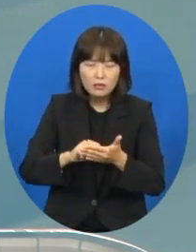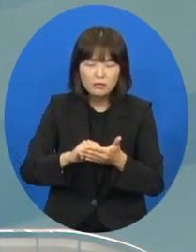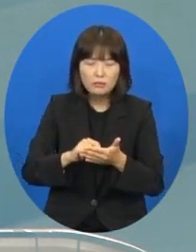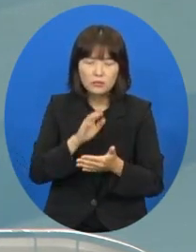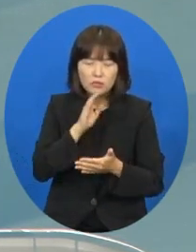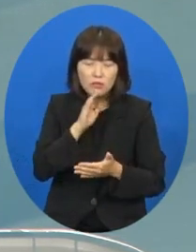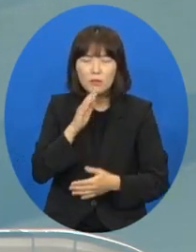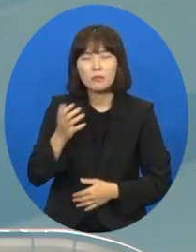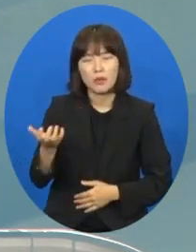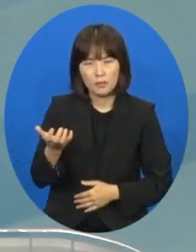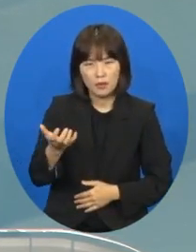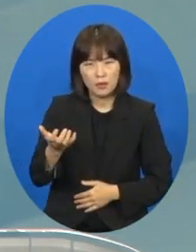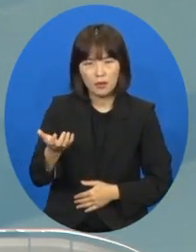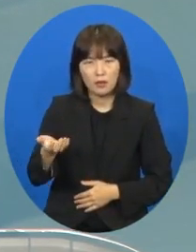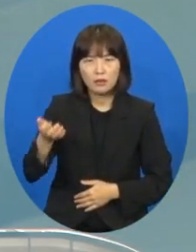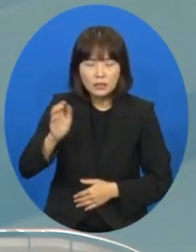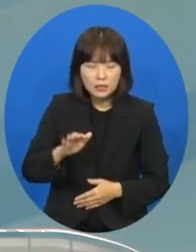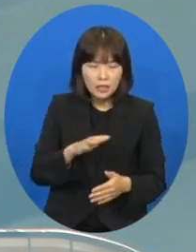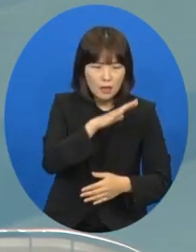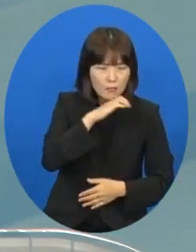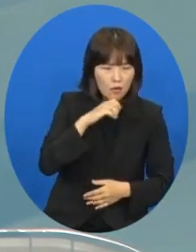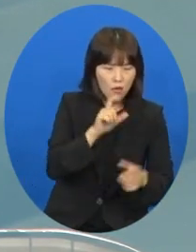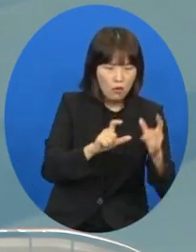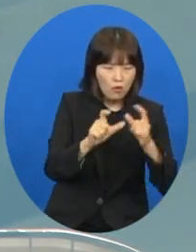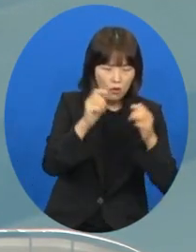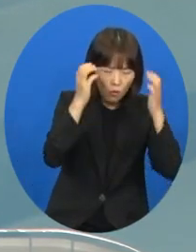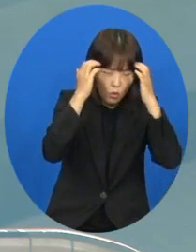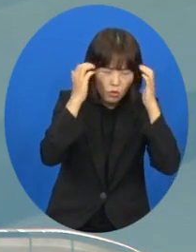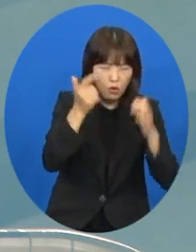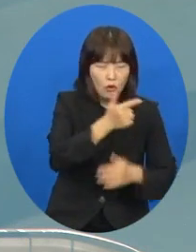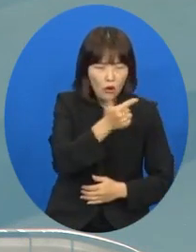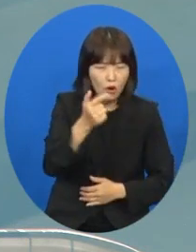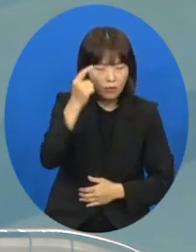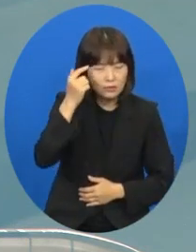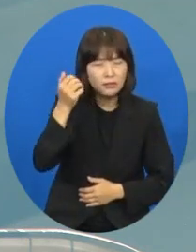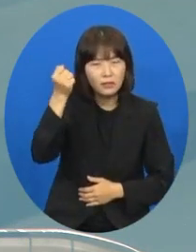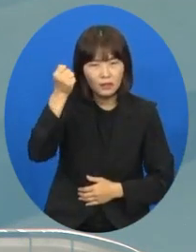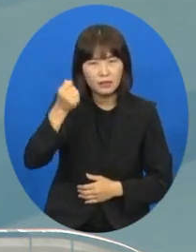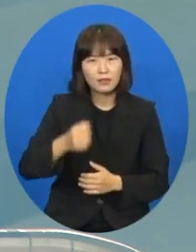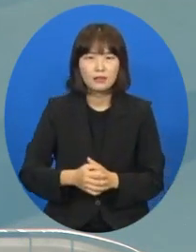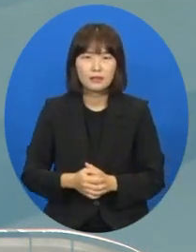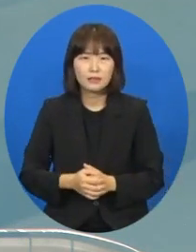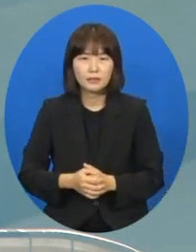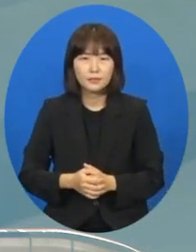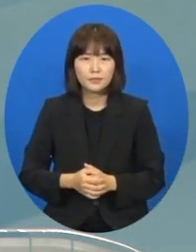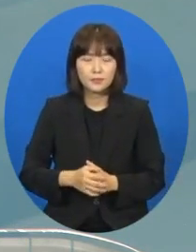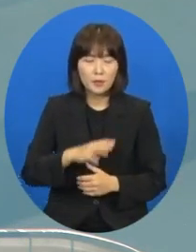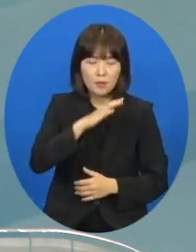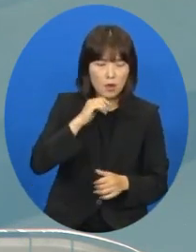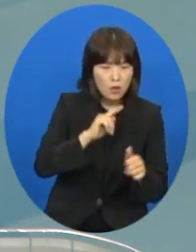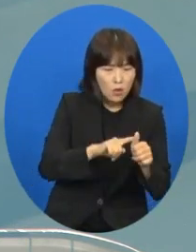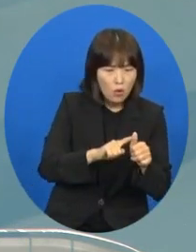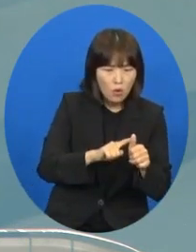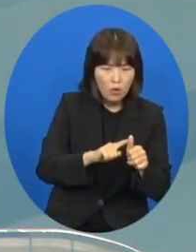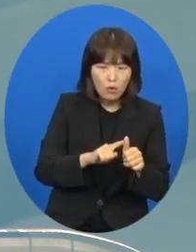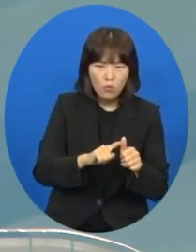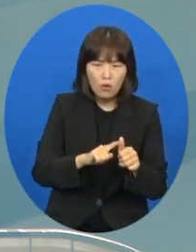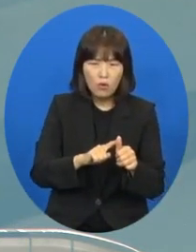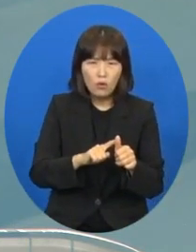그렇지만 베드로가 훨씬 고통스러웠을 거라고 생각합니다. 자기도 무슨 정신으로 그랬을지 모를